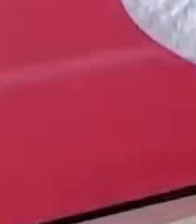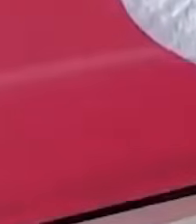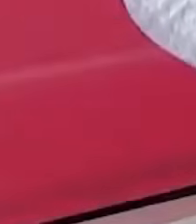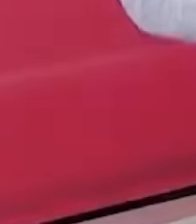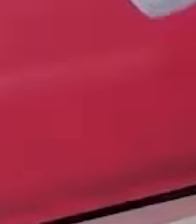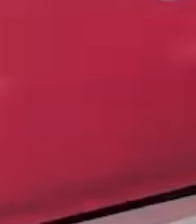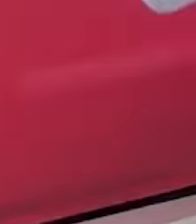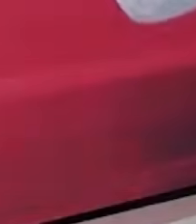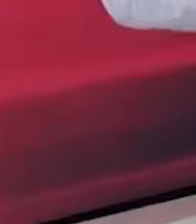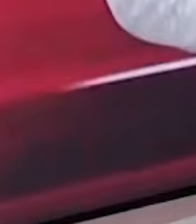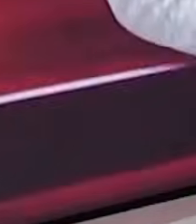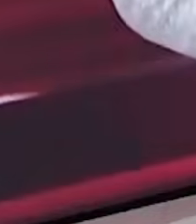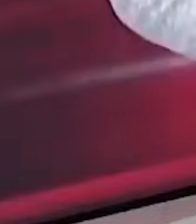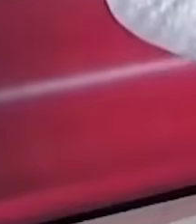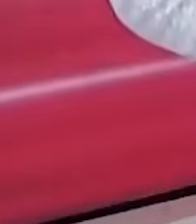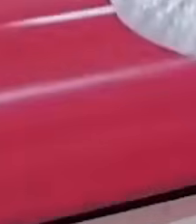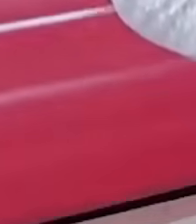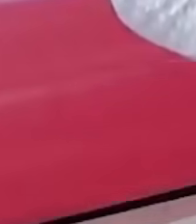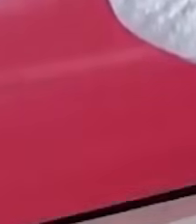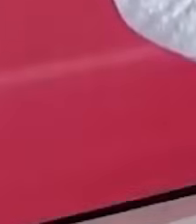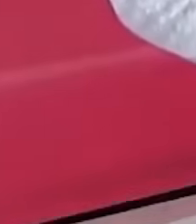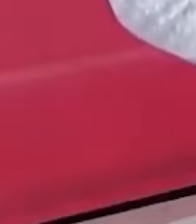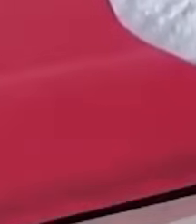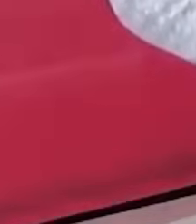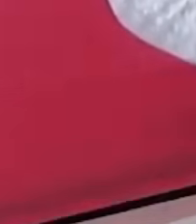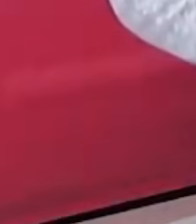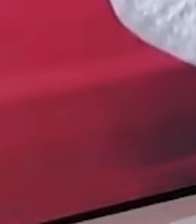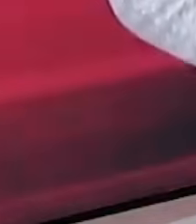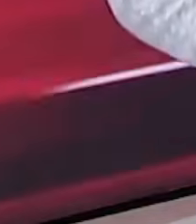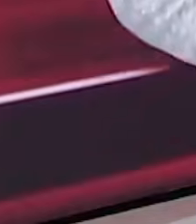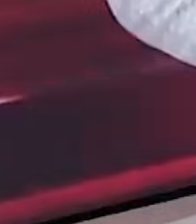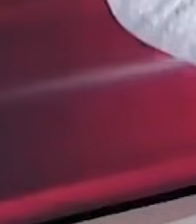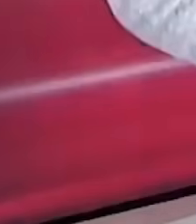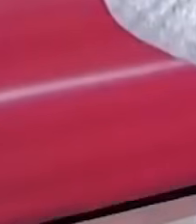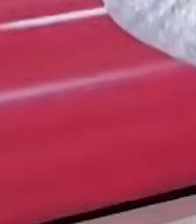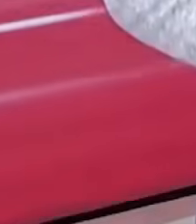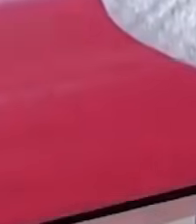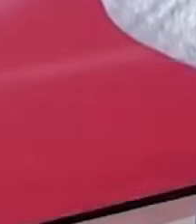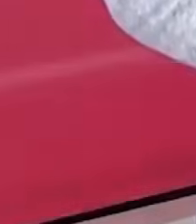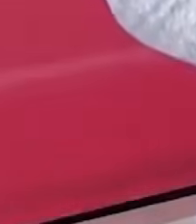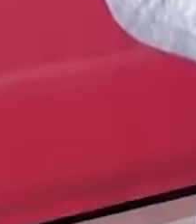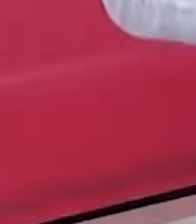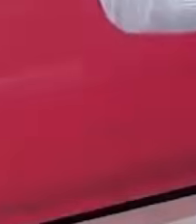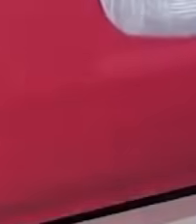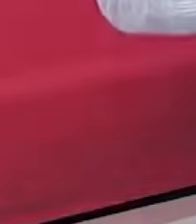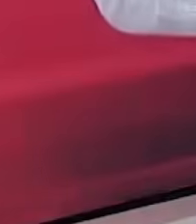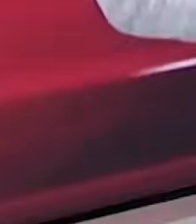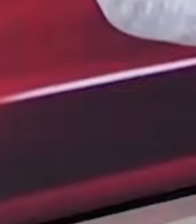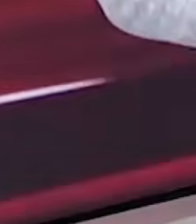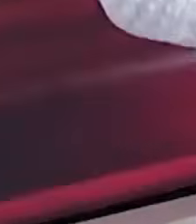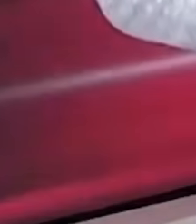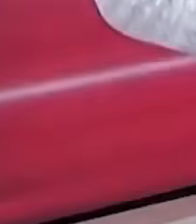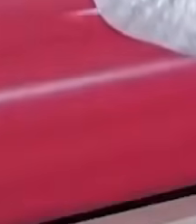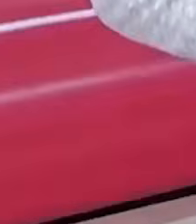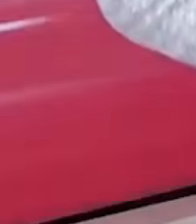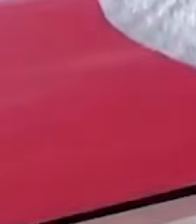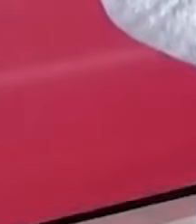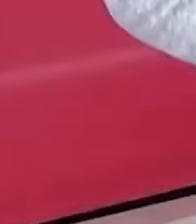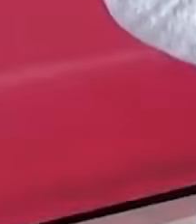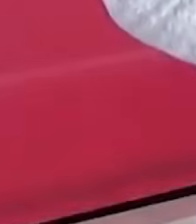Mga kapuso, know the weather before you go at mag-subscribe na sa GMA Integrated News sa YouTube. Para sa mga kapuso natin sa abroad,